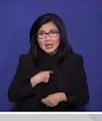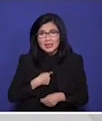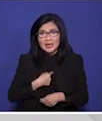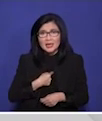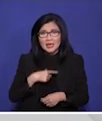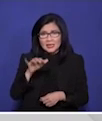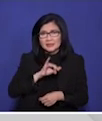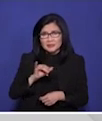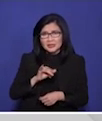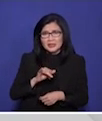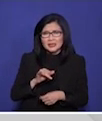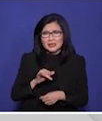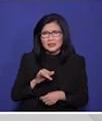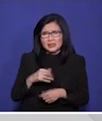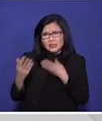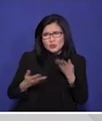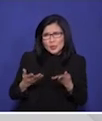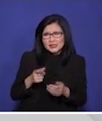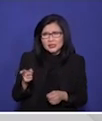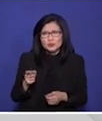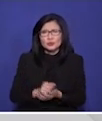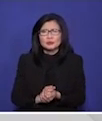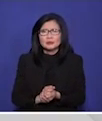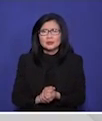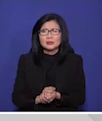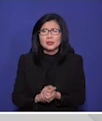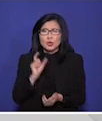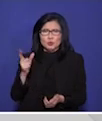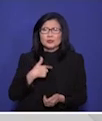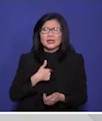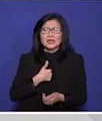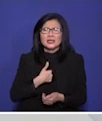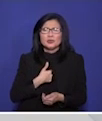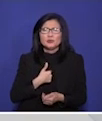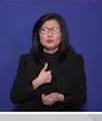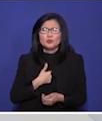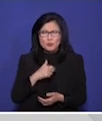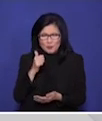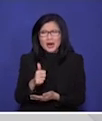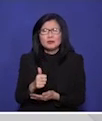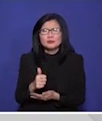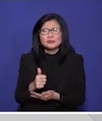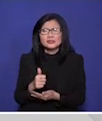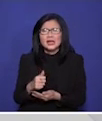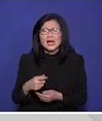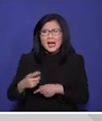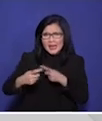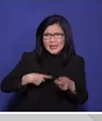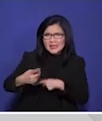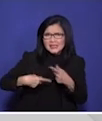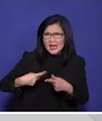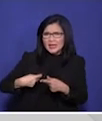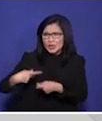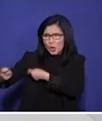itu tidak tidak buat saya bukan sesuatu yang tidak baik malah baik karena ada saling mengkontrol dan masyarakat juga